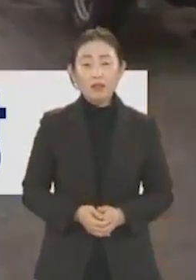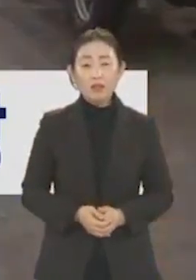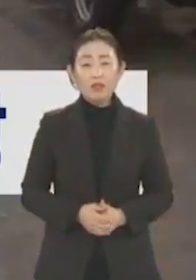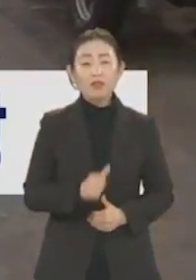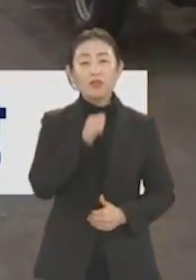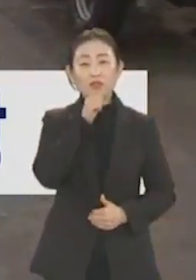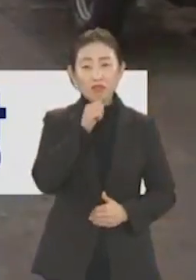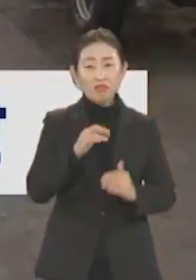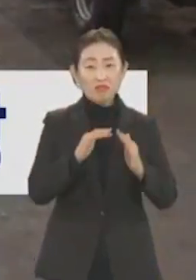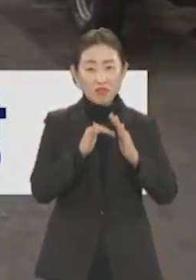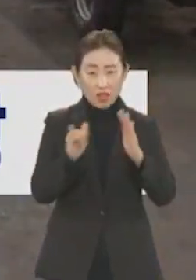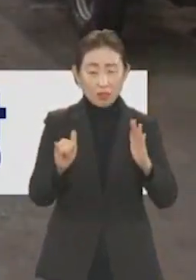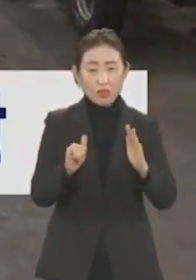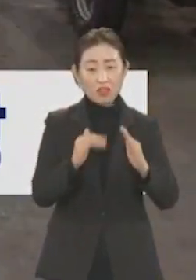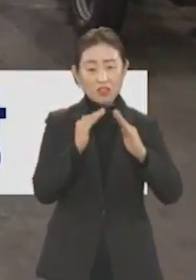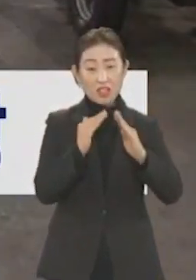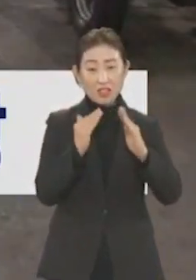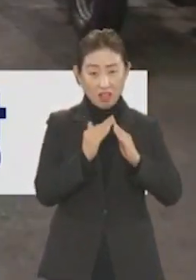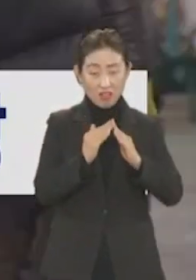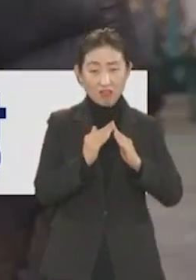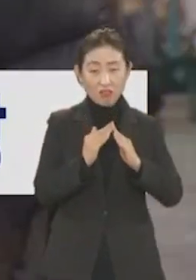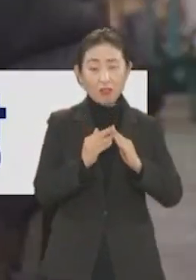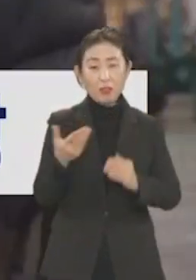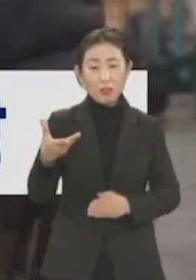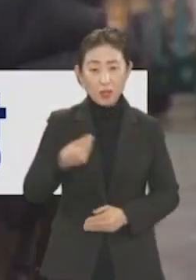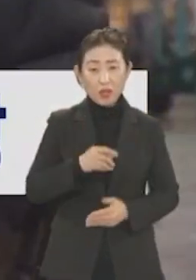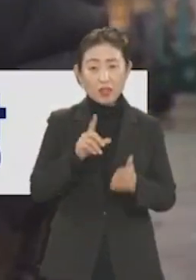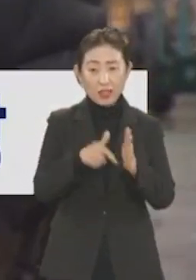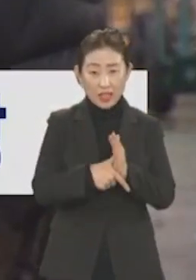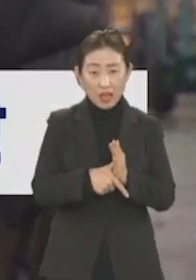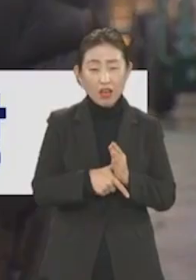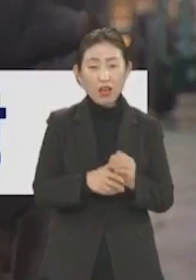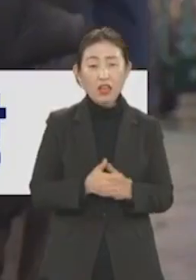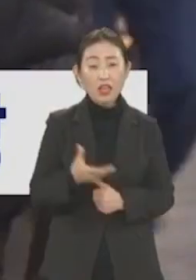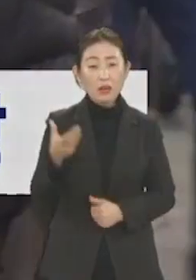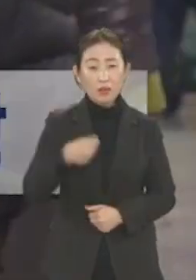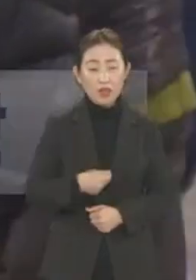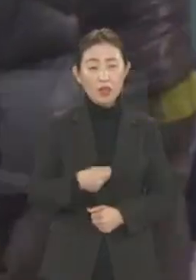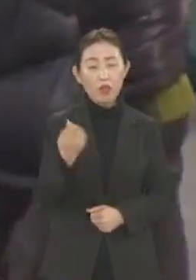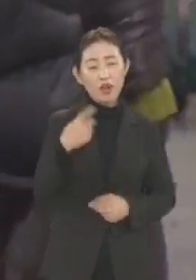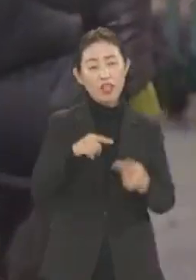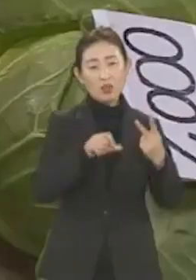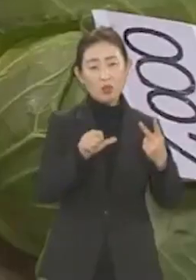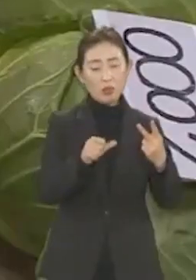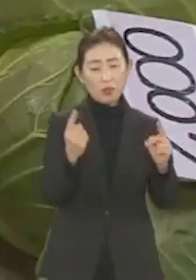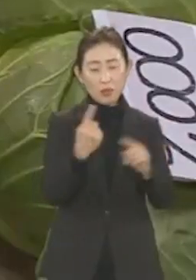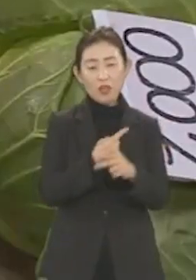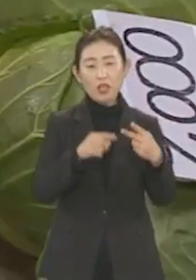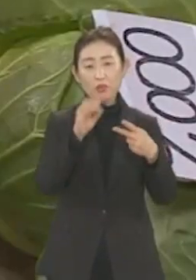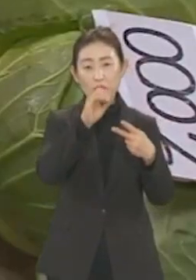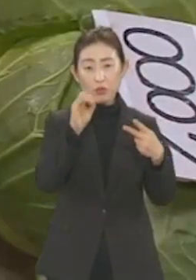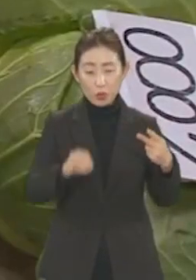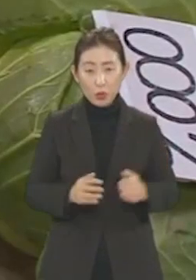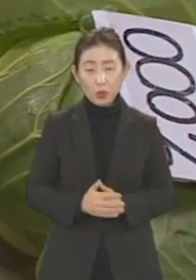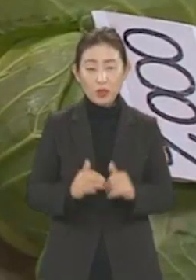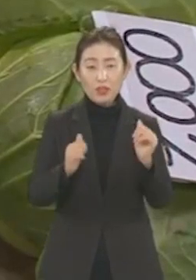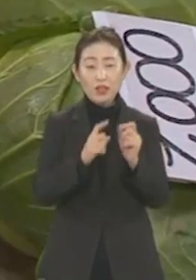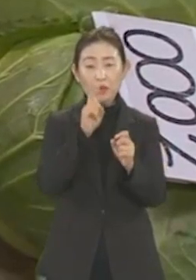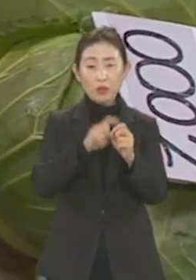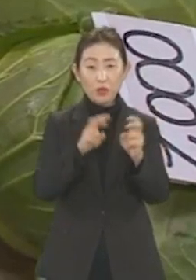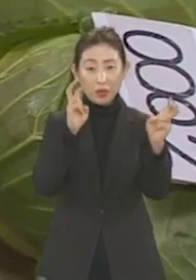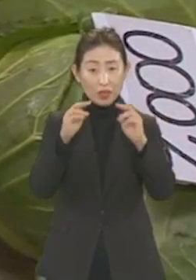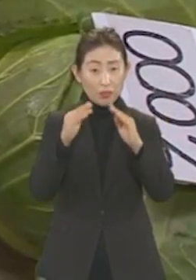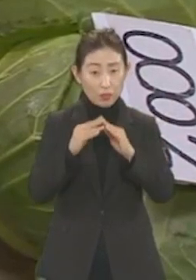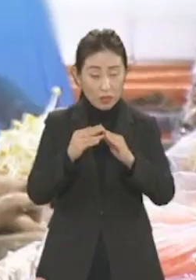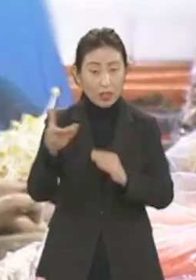함께 저소득층이 주거용으로 공유재산을 임차한 경우 임대료율은 2.5%에서 2%로 사회적 기업